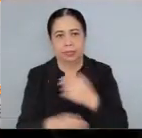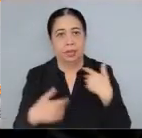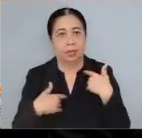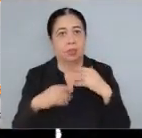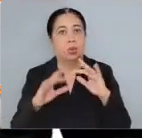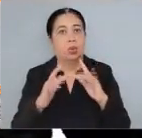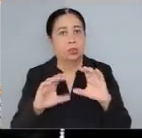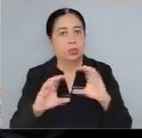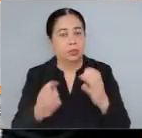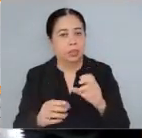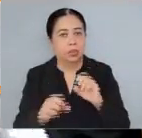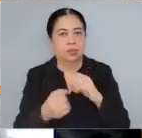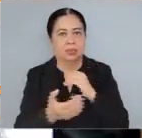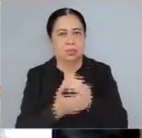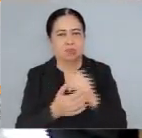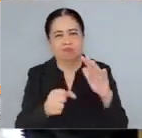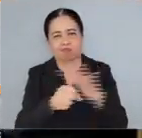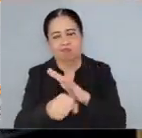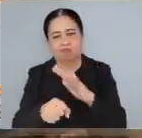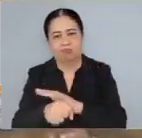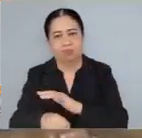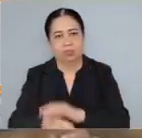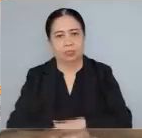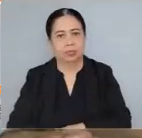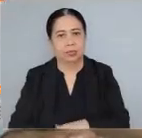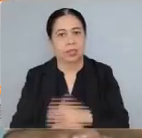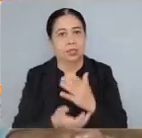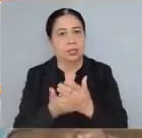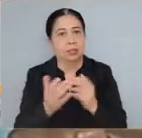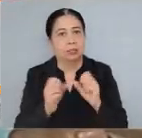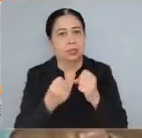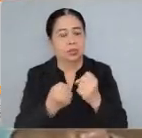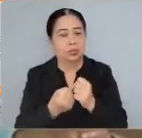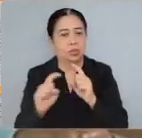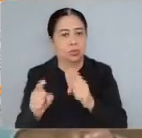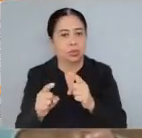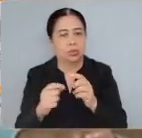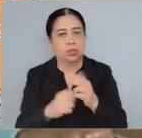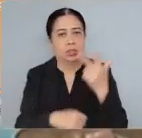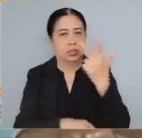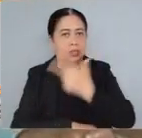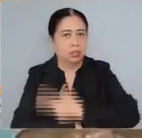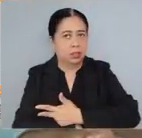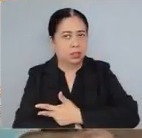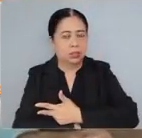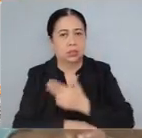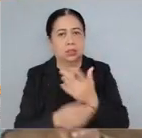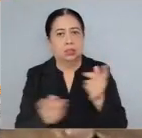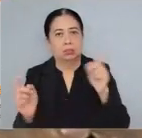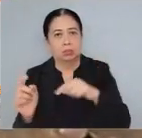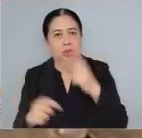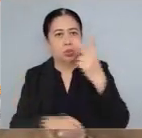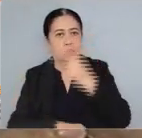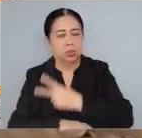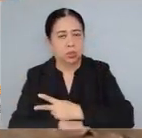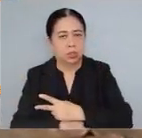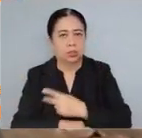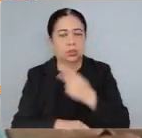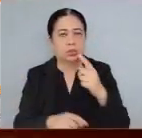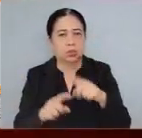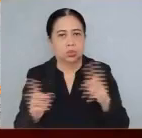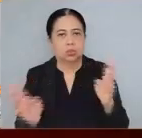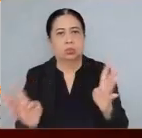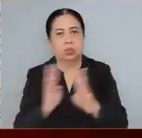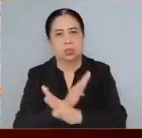para iwas siksikan. O may mga section na papasok ng 3 days, may papasok na 2 araw for 2 days, so magpapalit